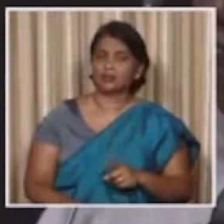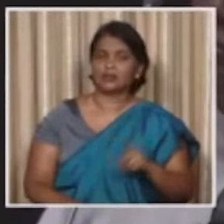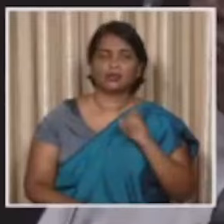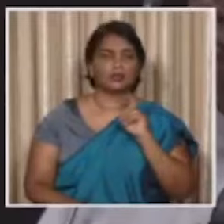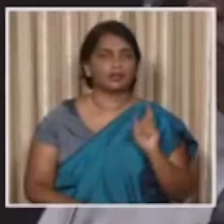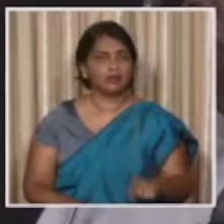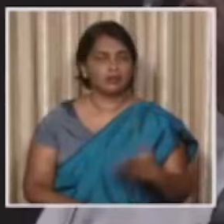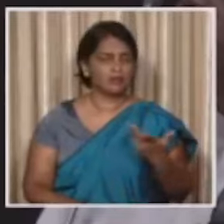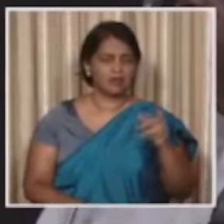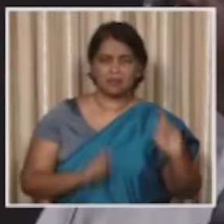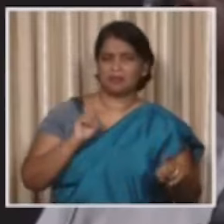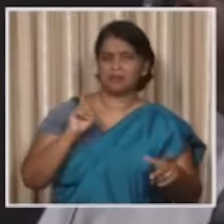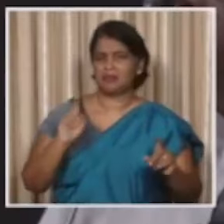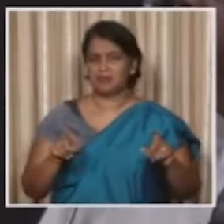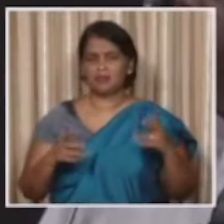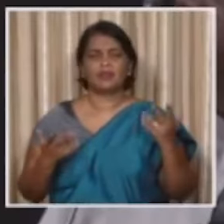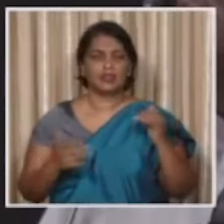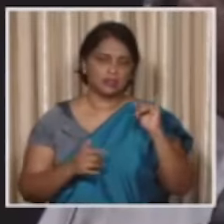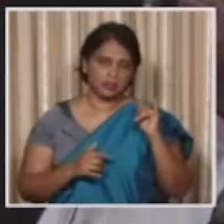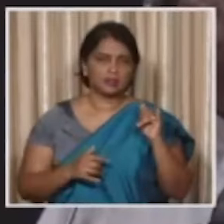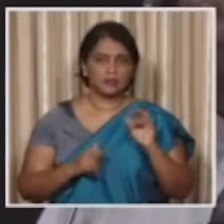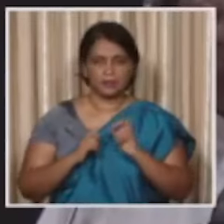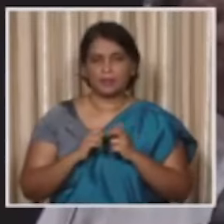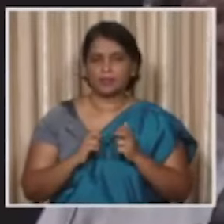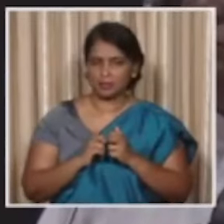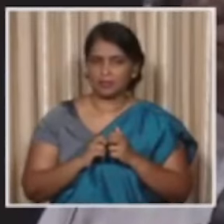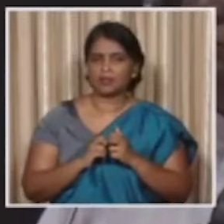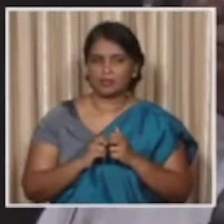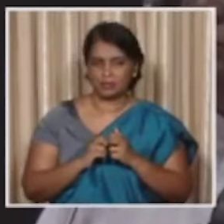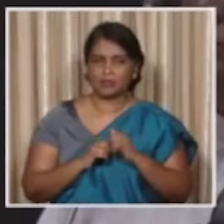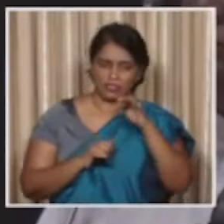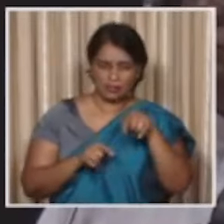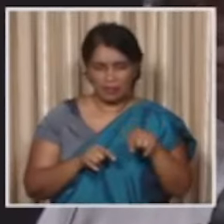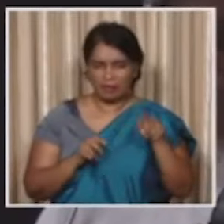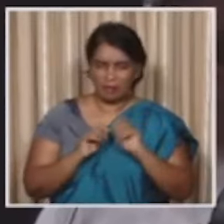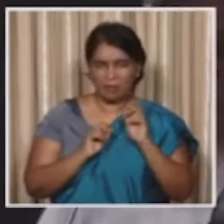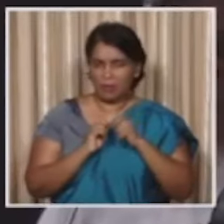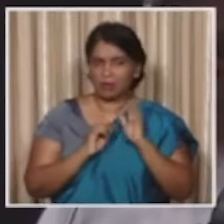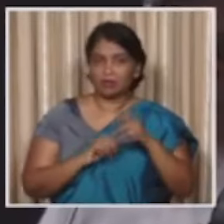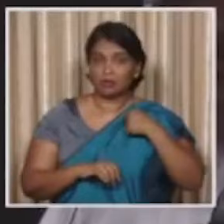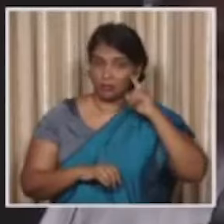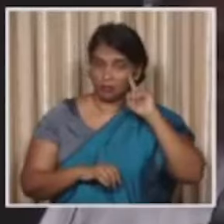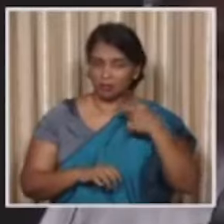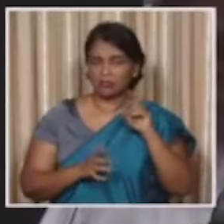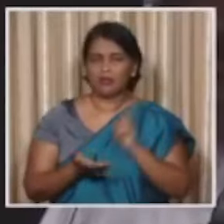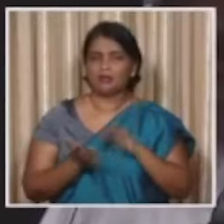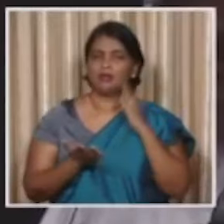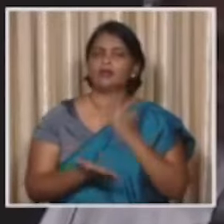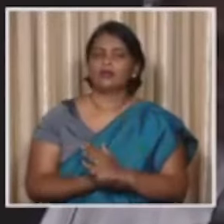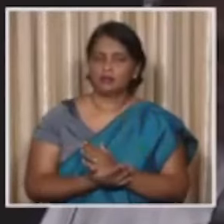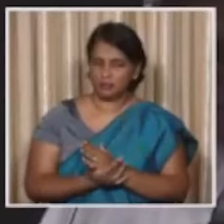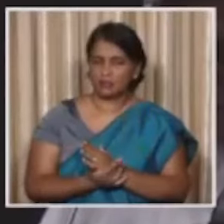ස්විච් එක ඔබා ගන්න බෑ ගොඩක් කට්ටියට. සමහර කට්ටියට නම් එහෙම ප්‍රශ්න ඇති වෙනවා, ඒක වෙන්න පුළුවන්. ඇබැ හෙමන හිතලම නවත්තගන්න එතකොට